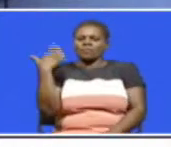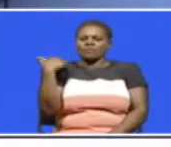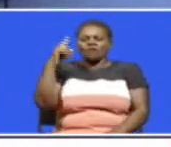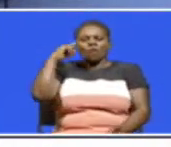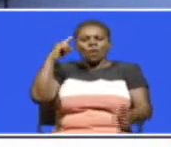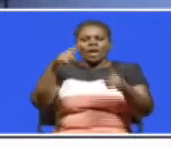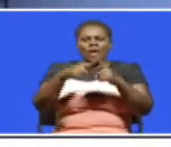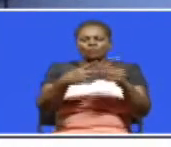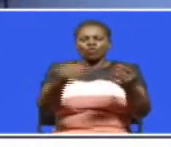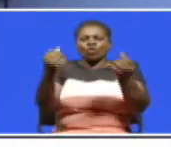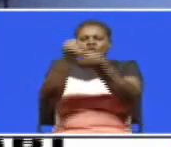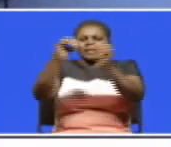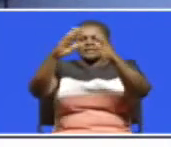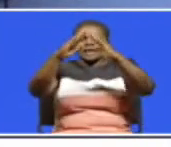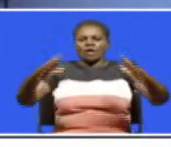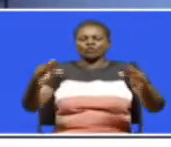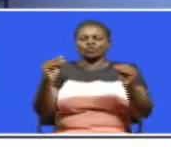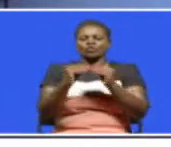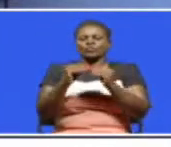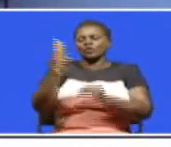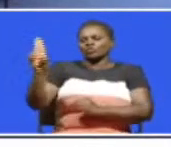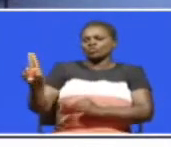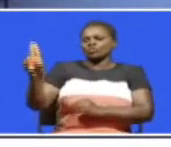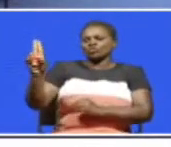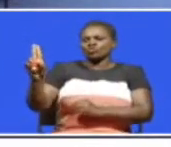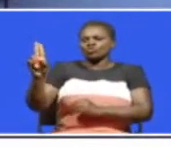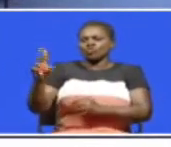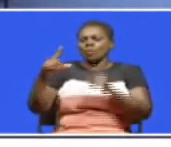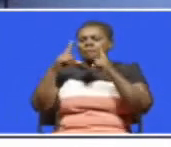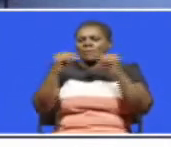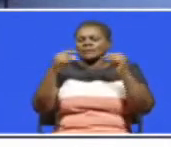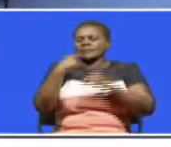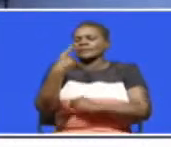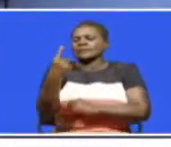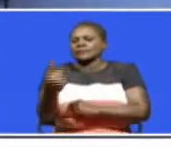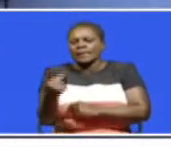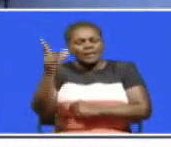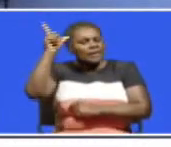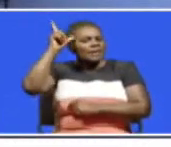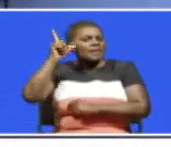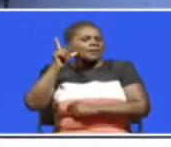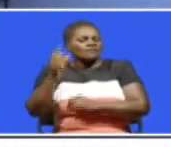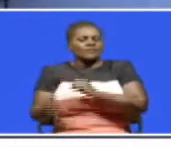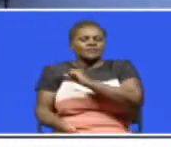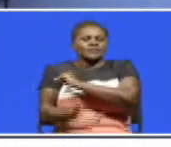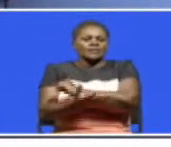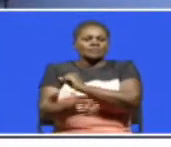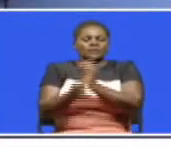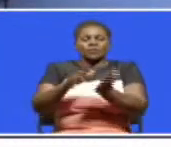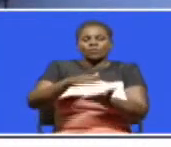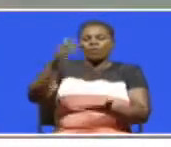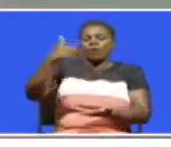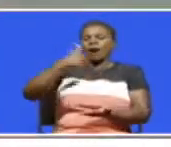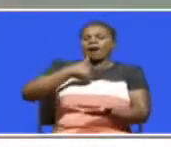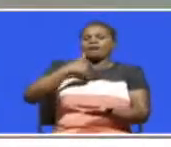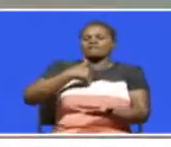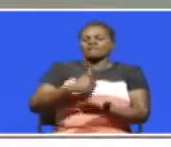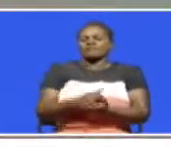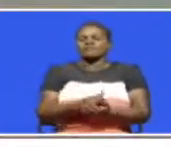ananuia kwenda ikulu kukutana na Rais Uhuru Kenyatta ili kumpa ujumbe wake. Elvis Kosgei na maelezo zaidi.